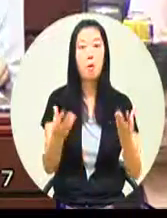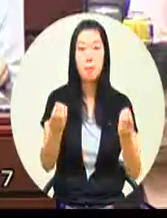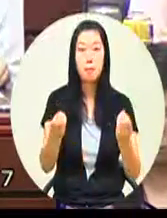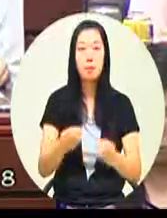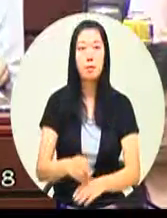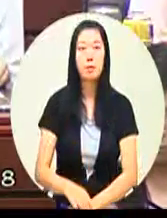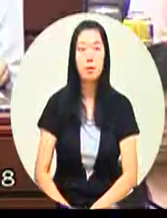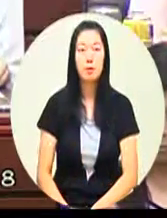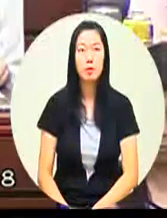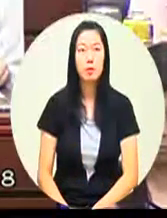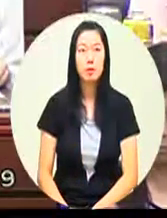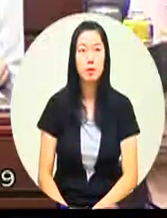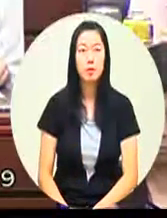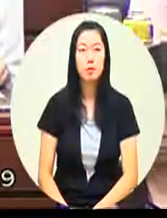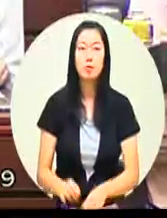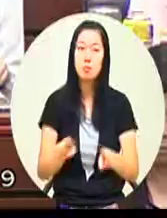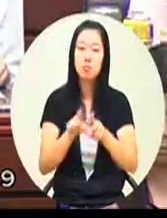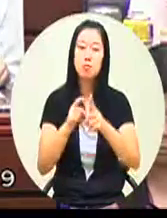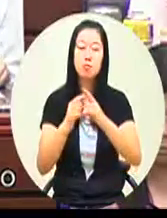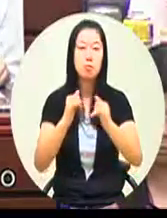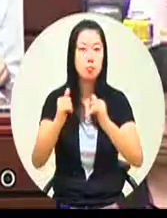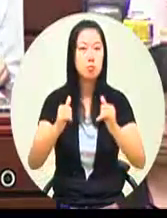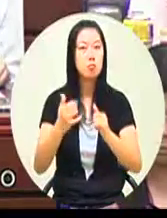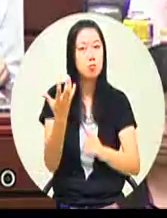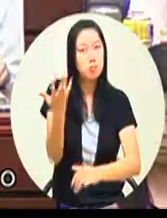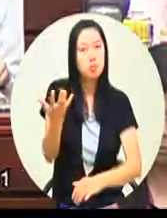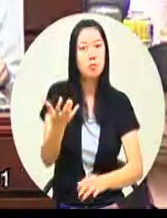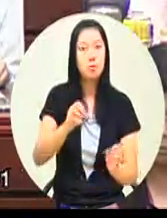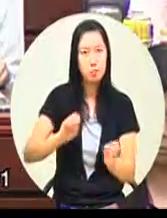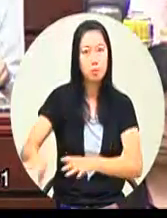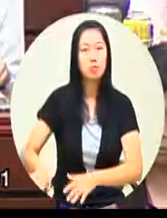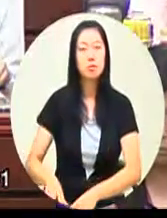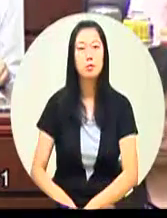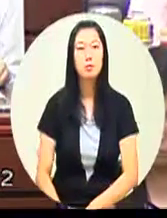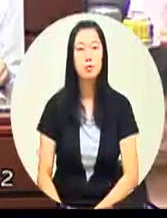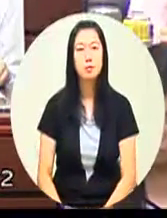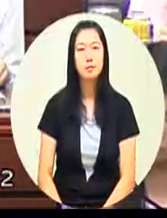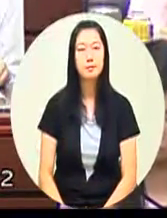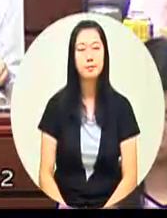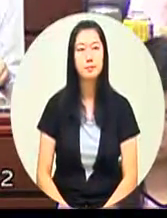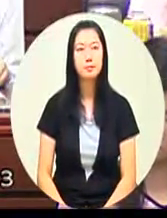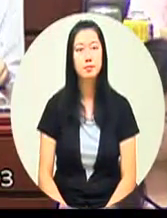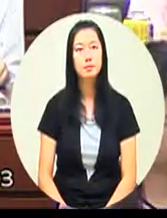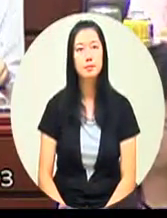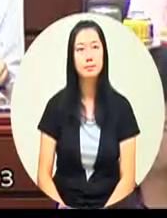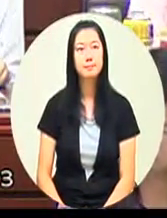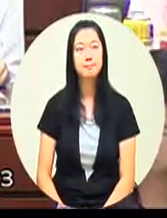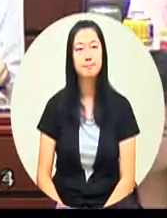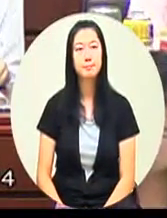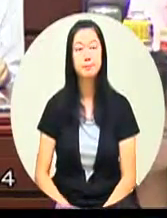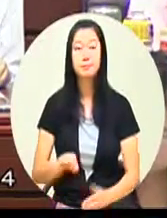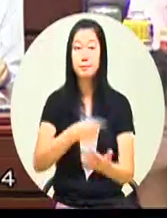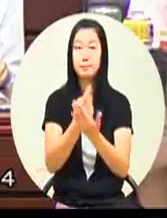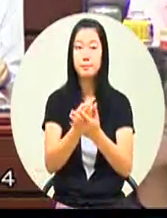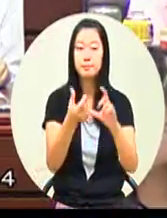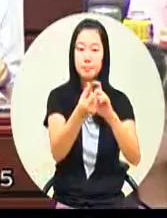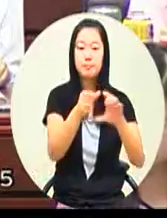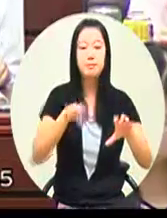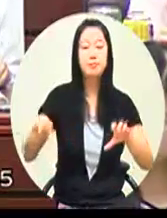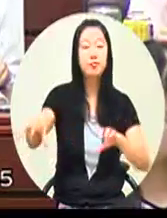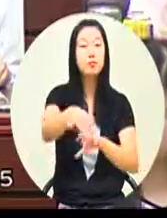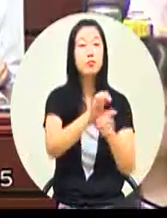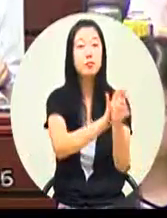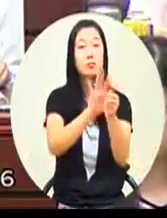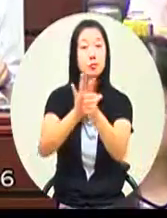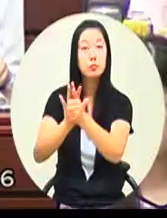殖场弃养怎样，应该一般都是民众弃养的所以我们在整个我们各区里面在推的就是